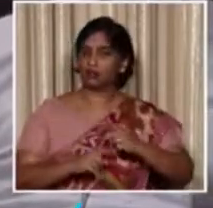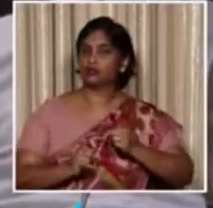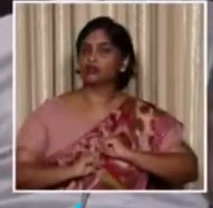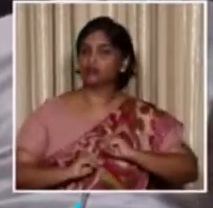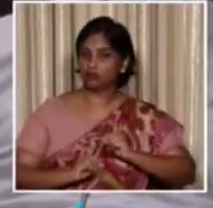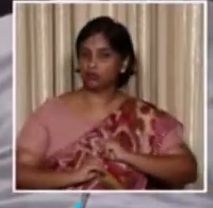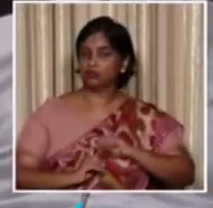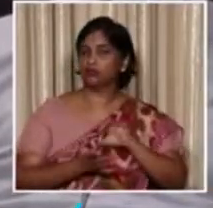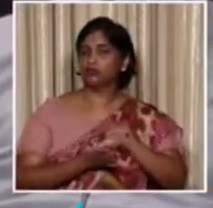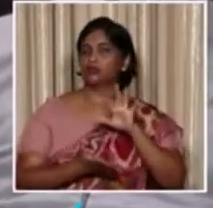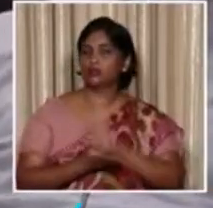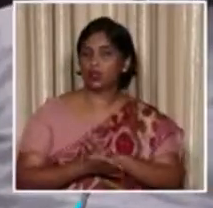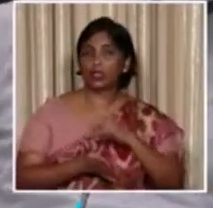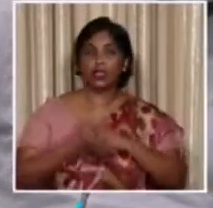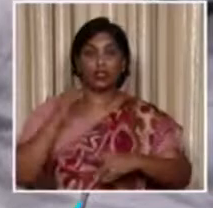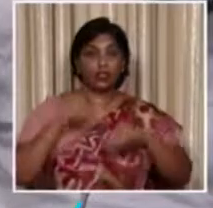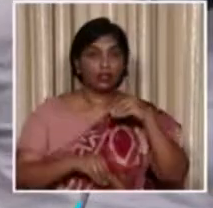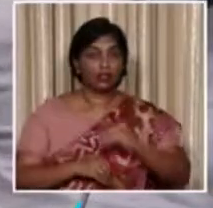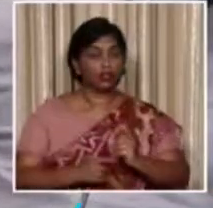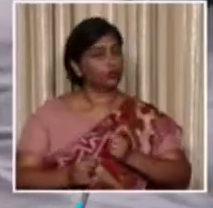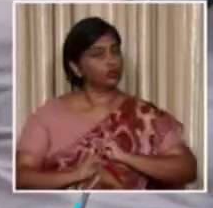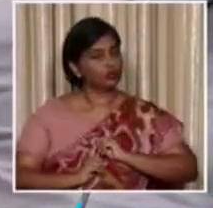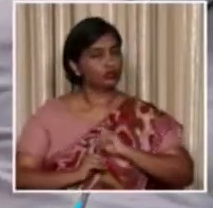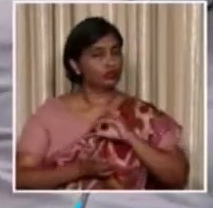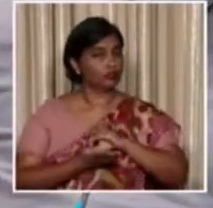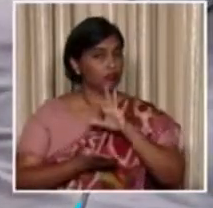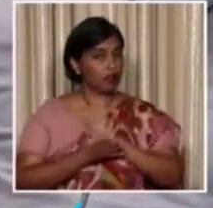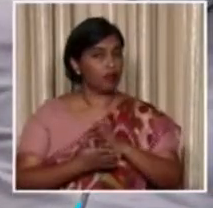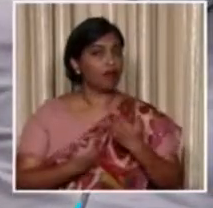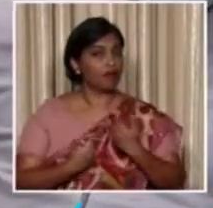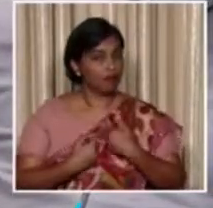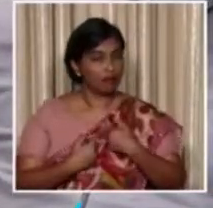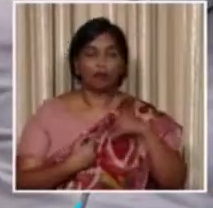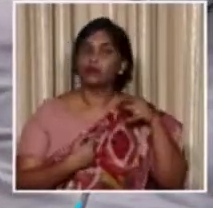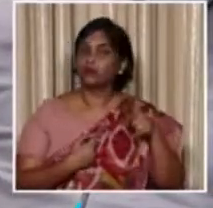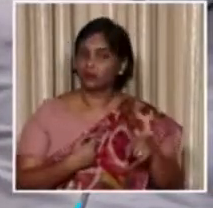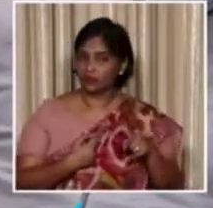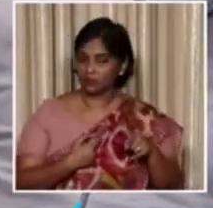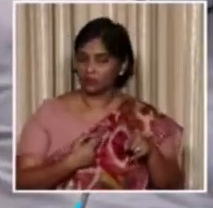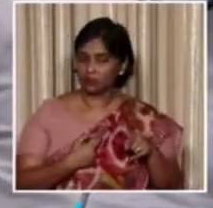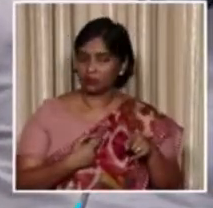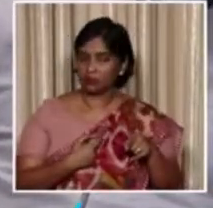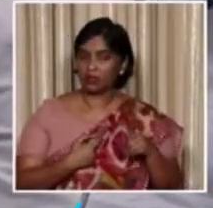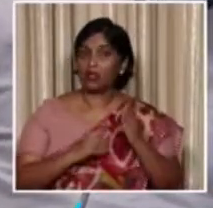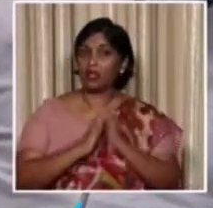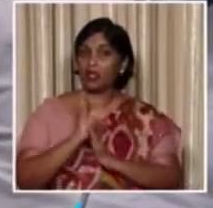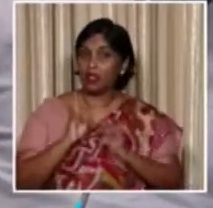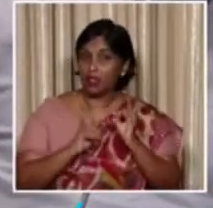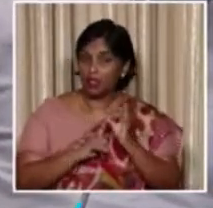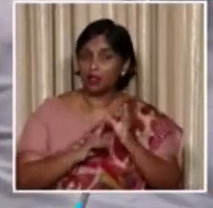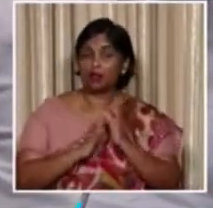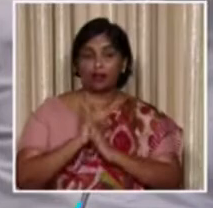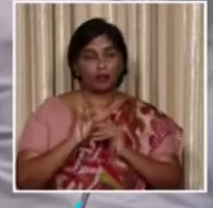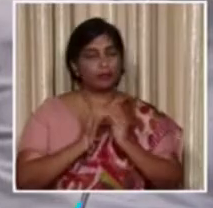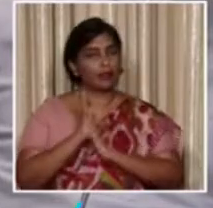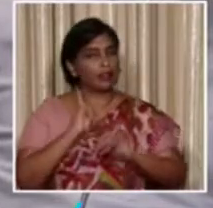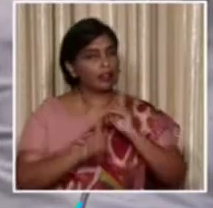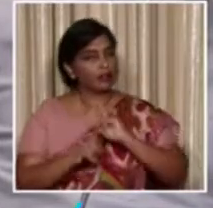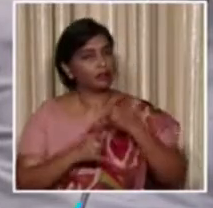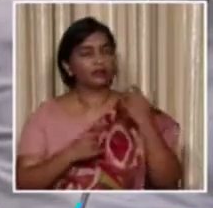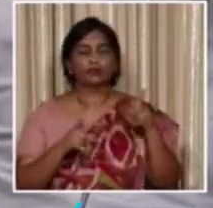ඉතාම අවශ්‍යයි. දේශපාලන ස්ථාවරත්වයක් තියෙනකොට එතන ඉඳලා ඇමතිවරු මැතිවරු මන්ත්‍රීවරු